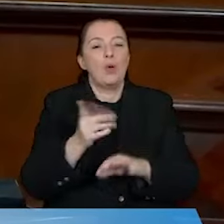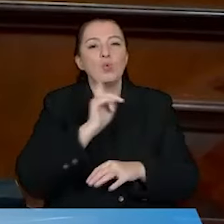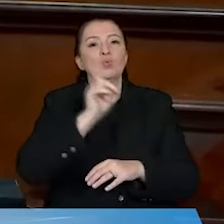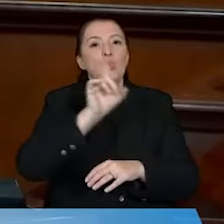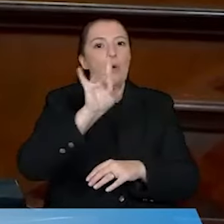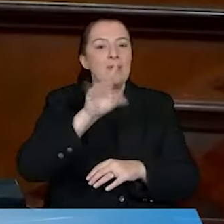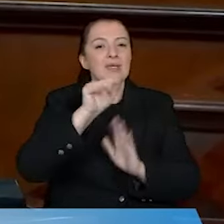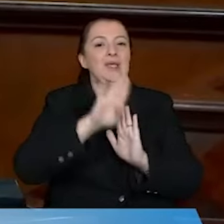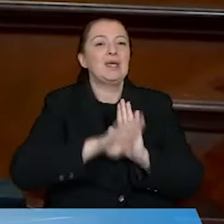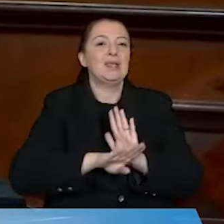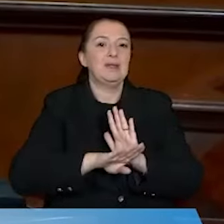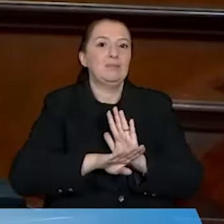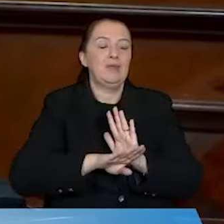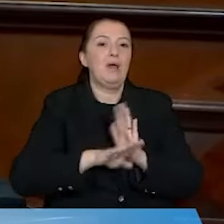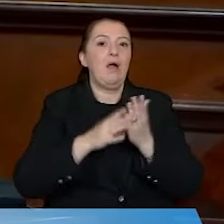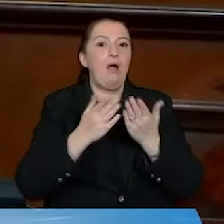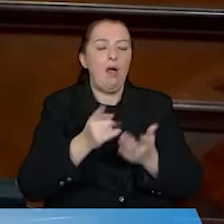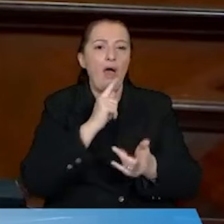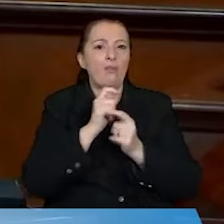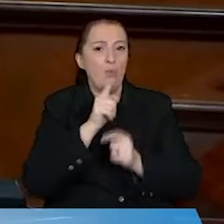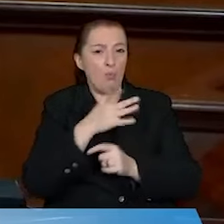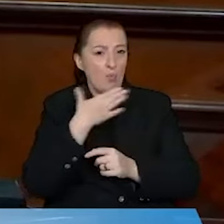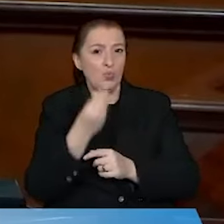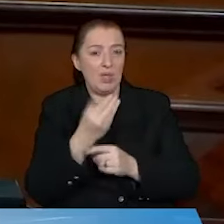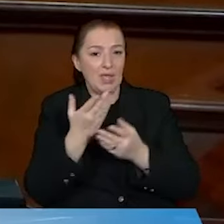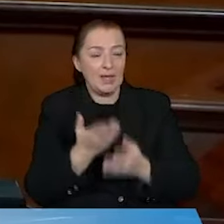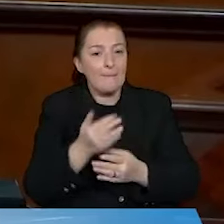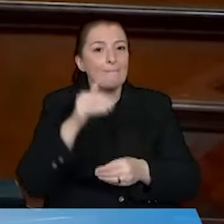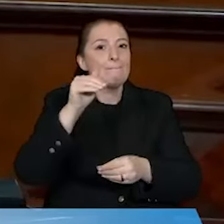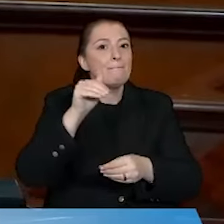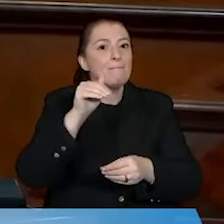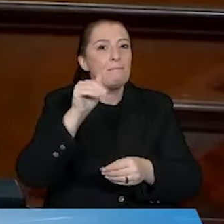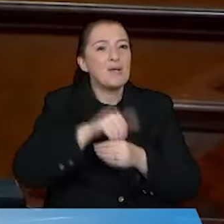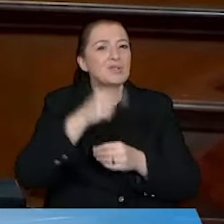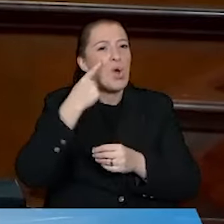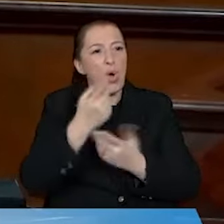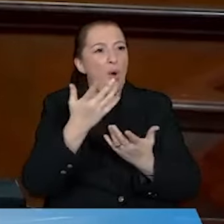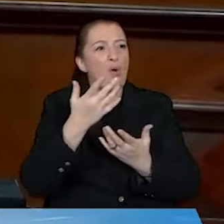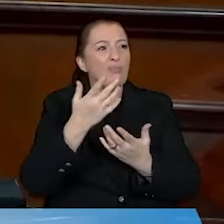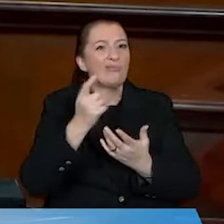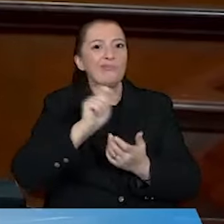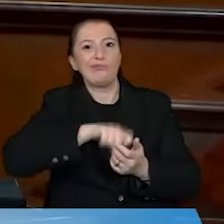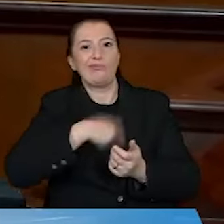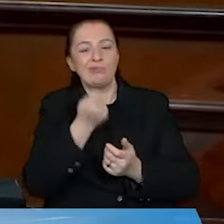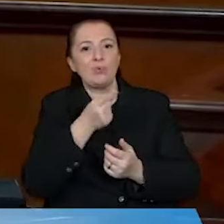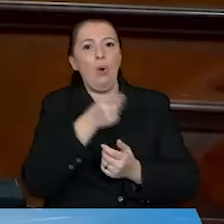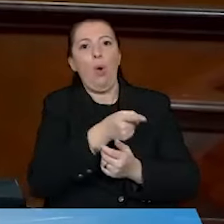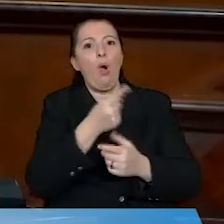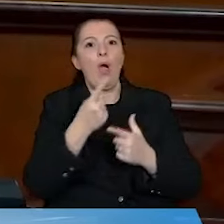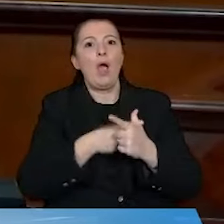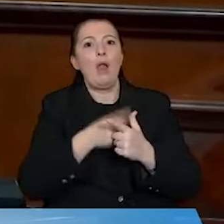%15 indirimli kayıt altına alınması. Anlaşma öyle güzel ki meclisi bypass ederek ecri misili kiralama yöntemi olarak